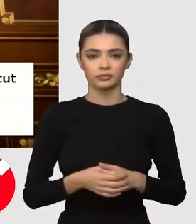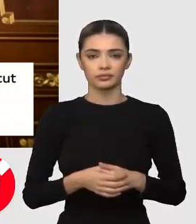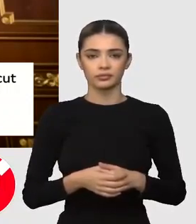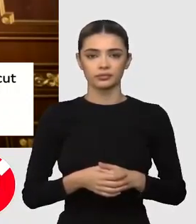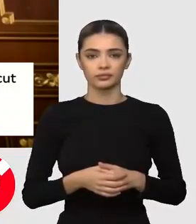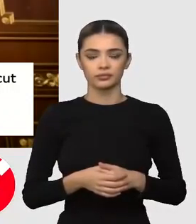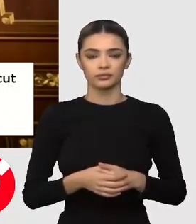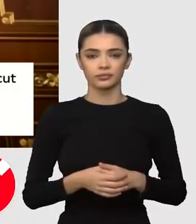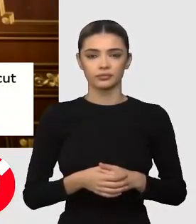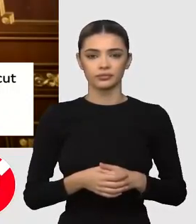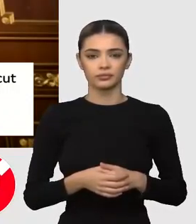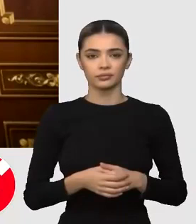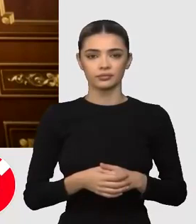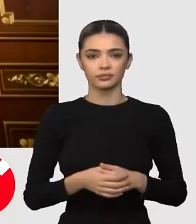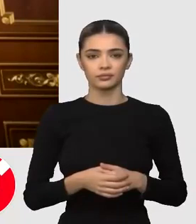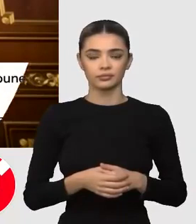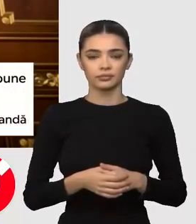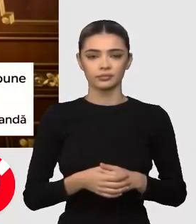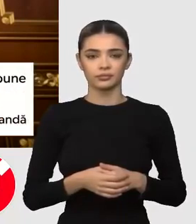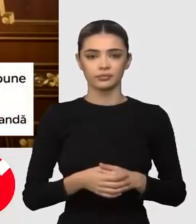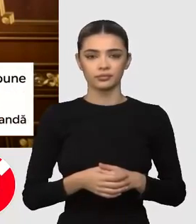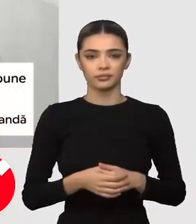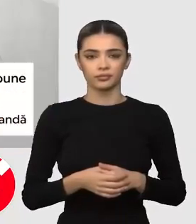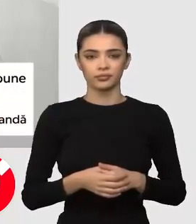про них, а не про Європу.